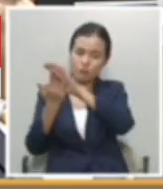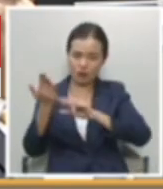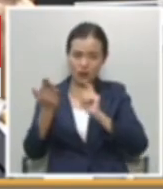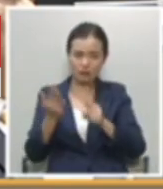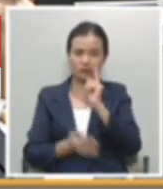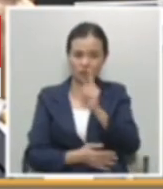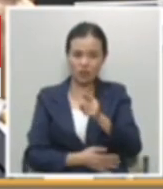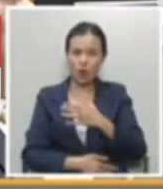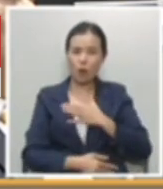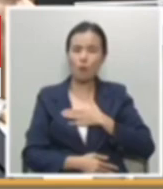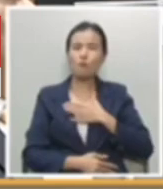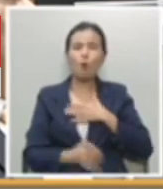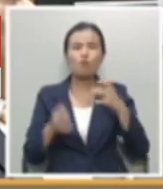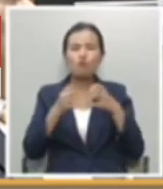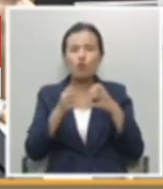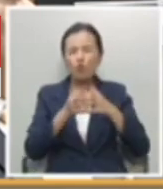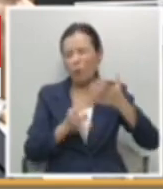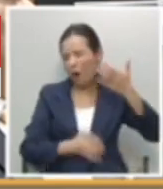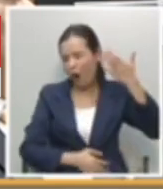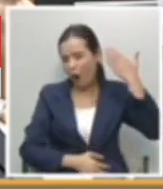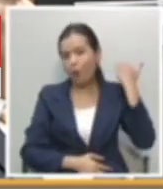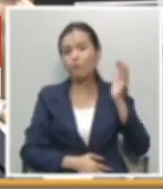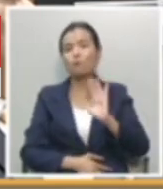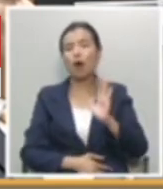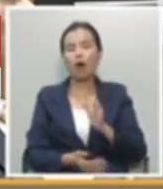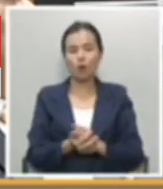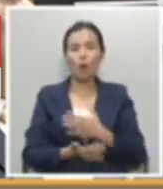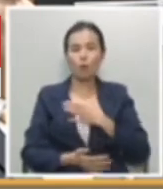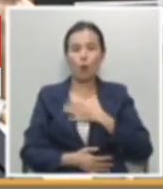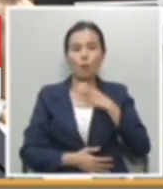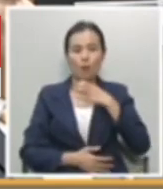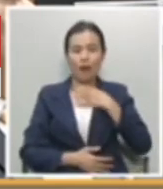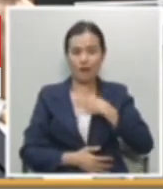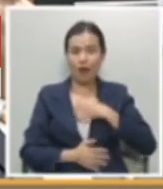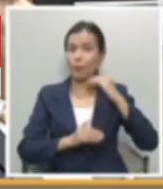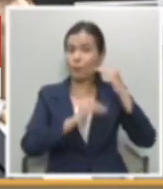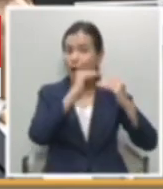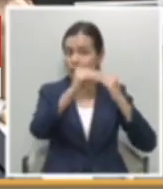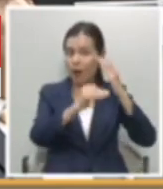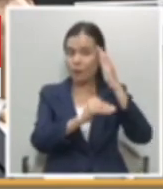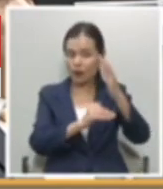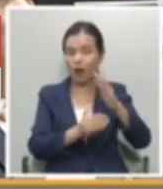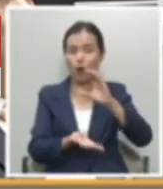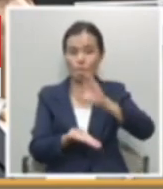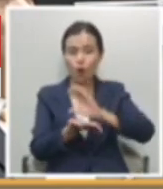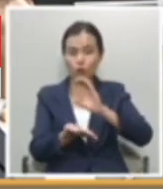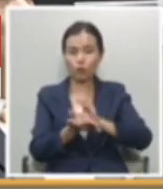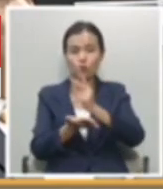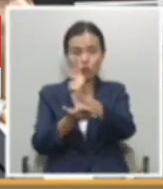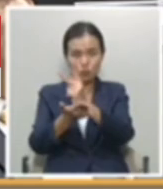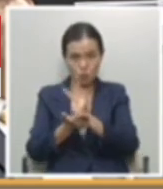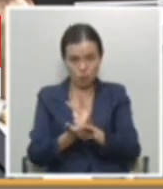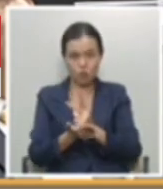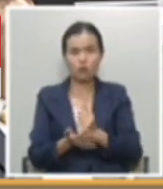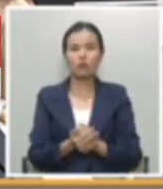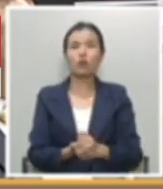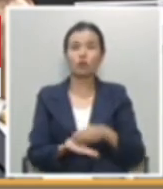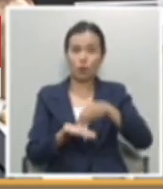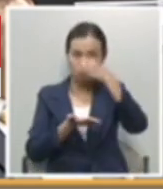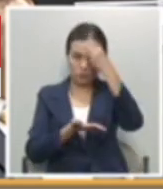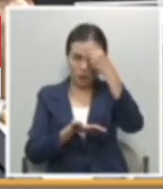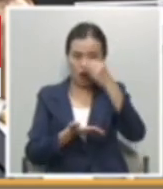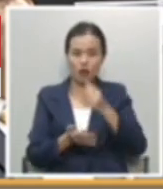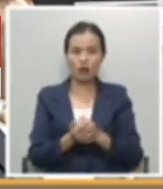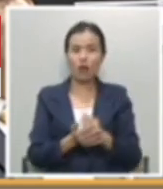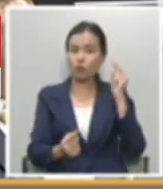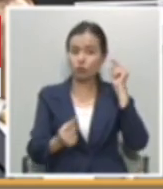ธานครับผมไม่ก้าวล่วงในอดีตที่ผ่านมาเอาละผมอยากให้เดินไปข้างหน้ากองทุนกู้ยืมเพื่อการศึกษ